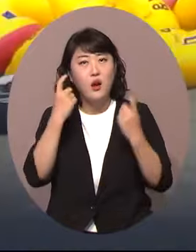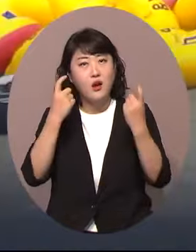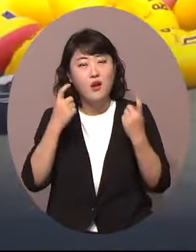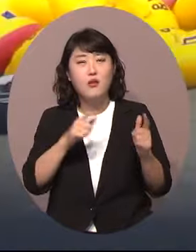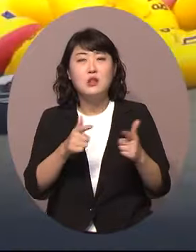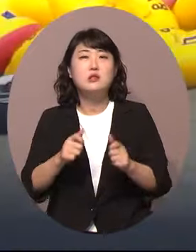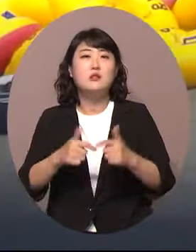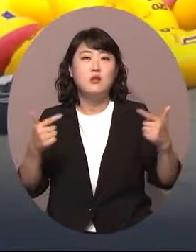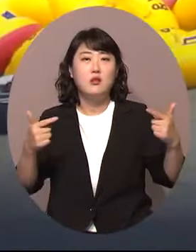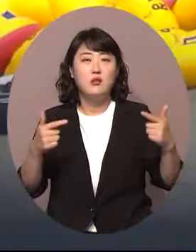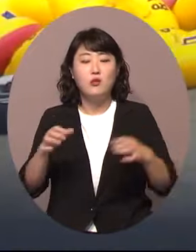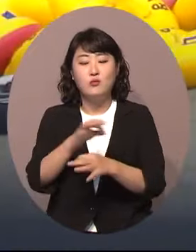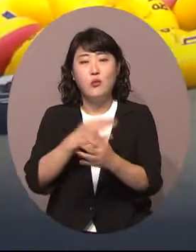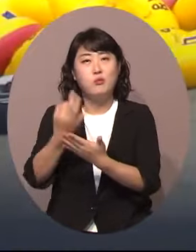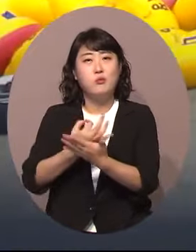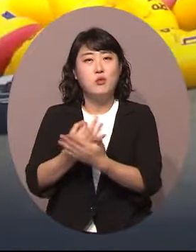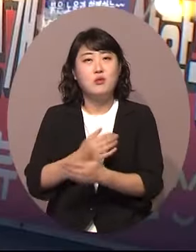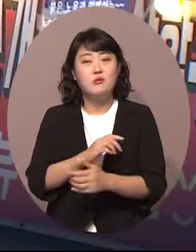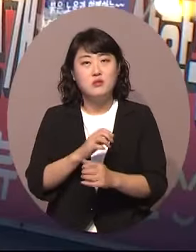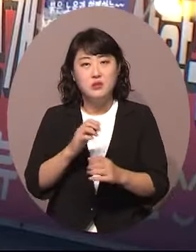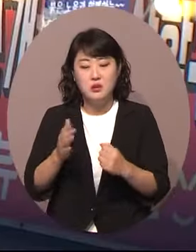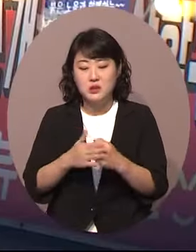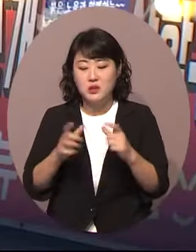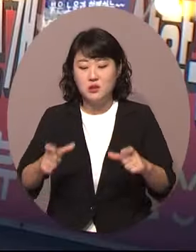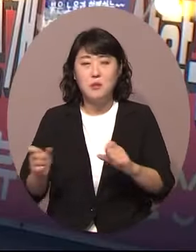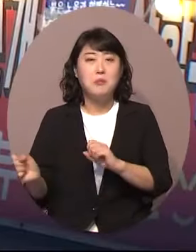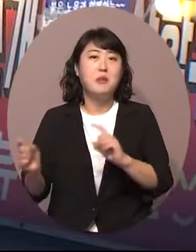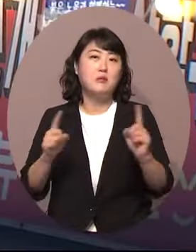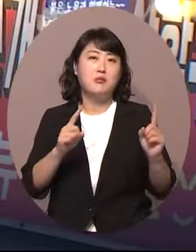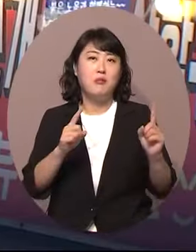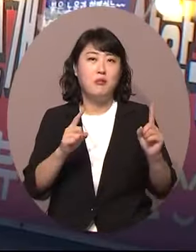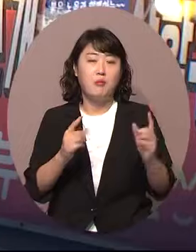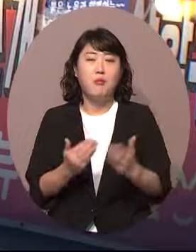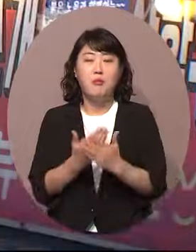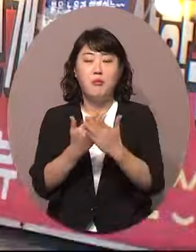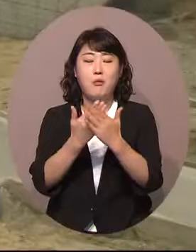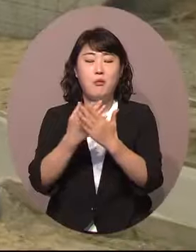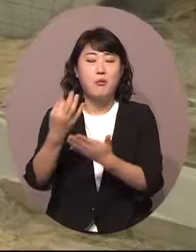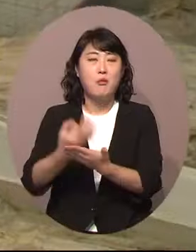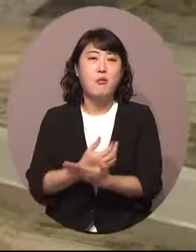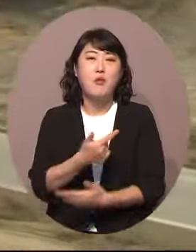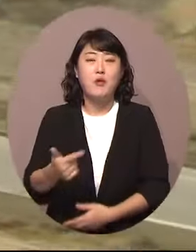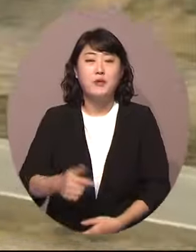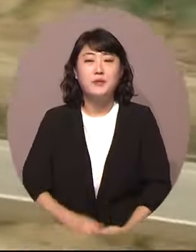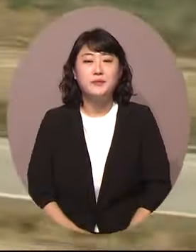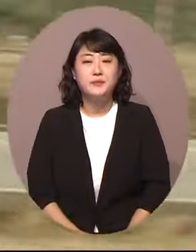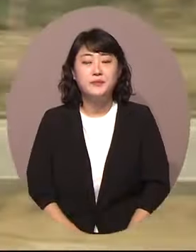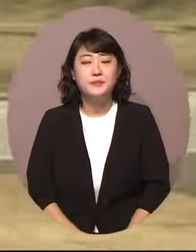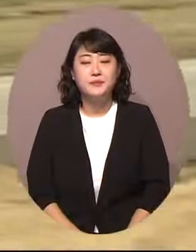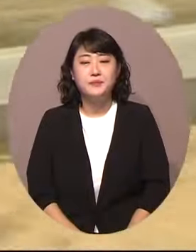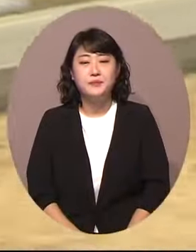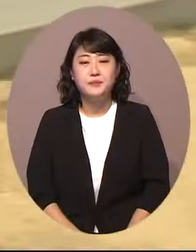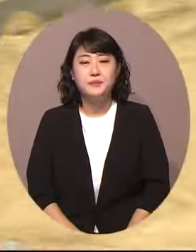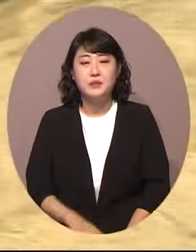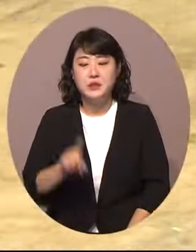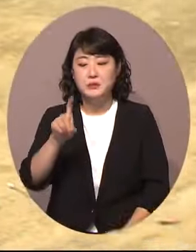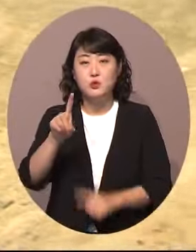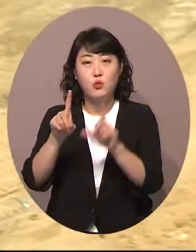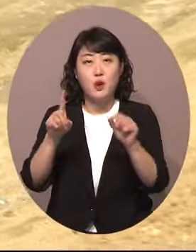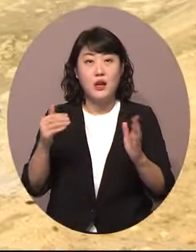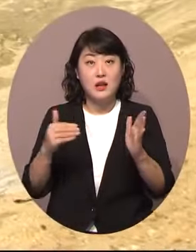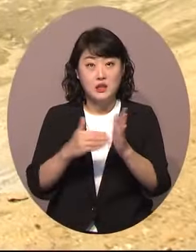선순환을 통해 지역 발전에 큰 도움이 될 것으로 생합니다 충남도는 오 11월까지